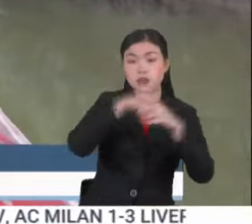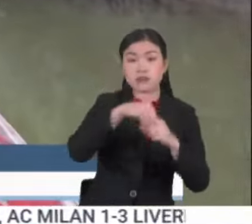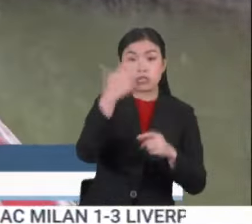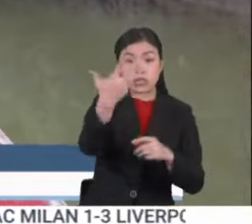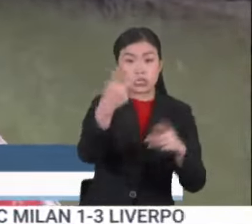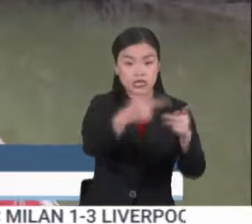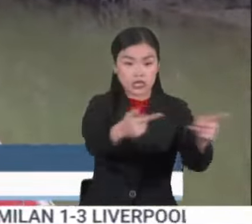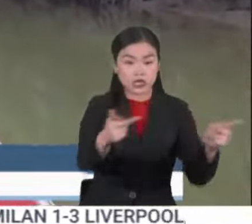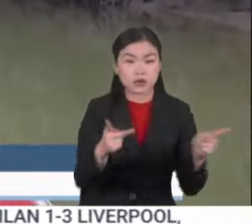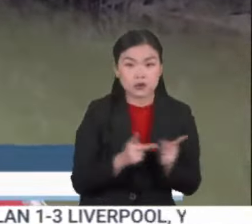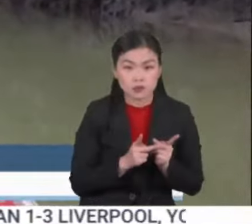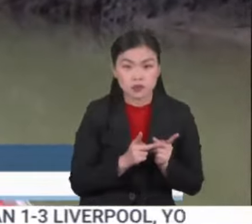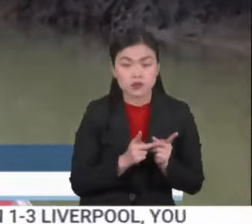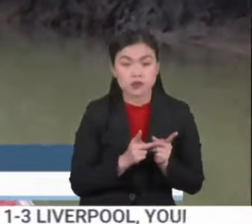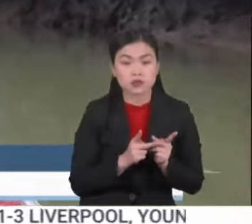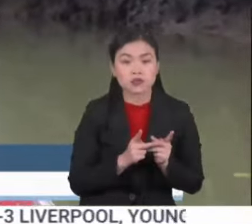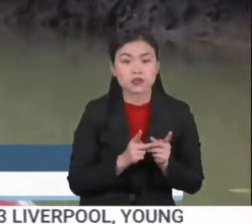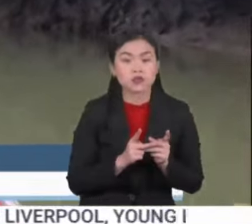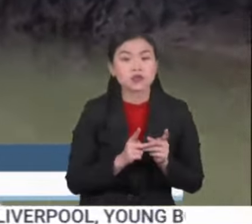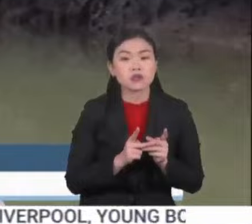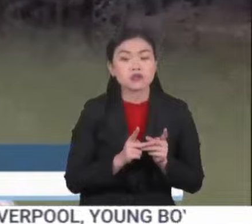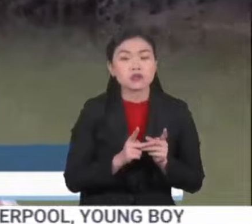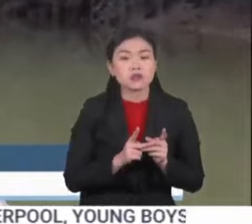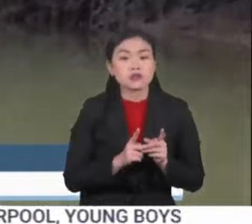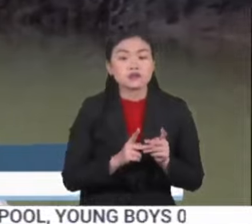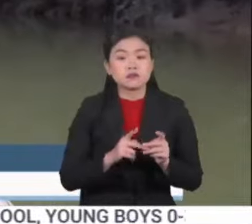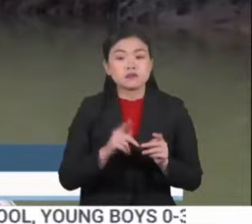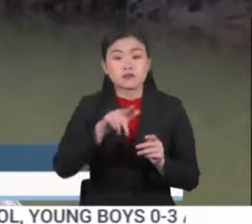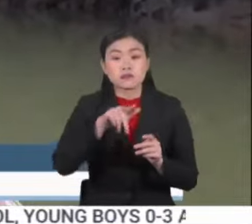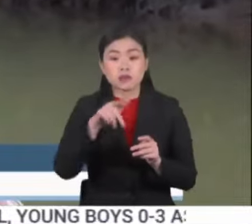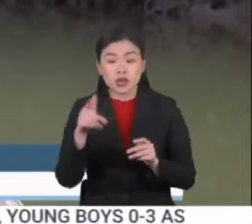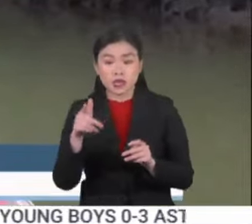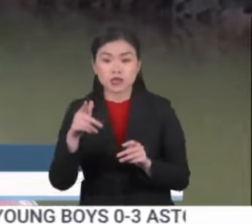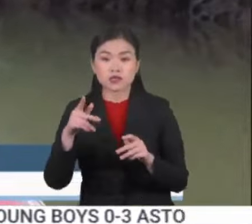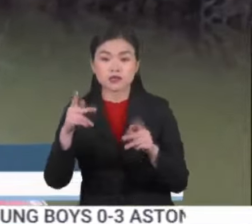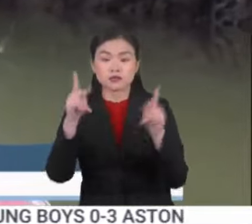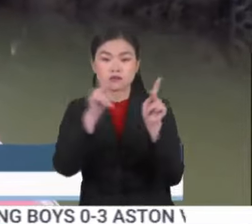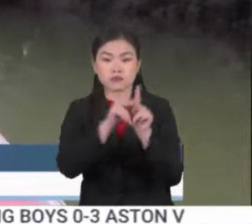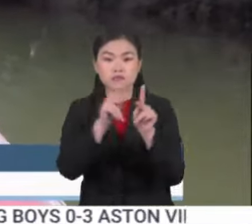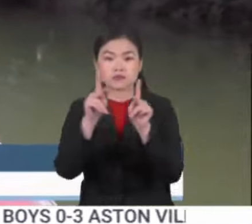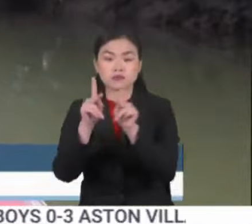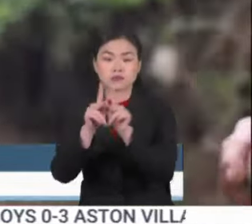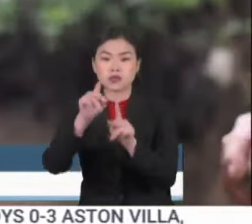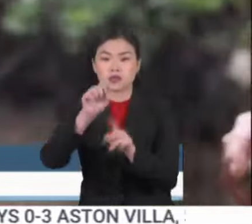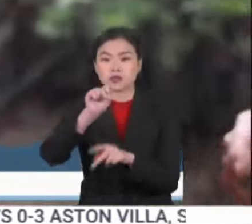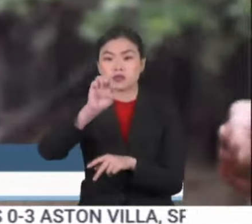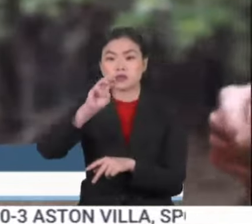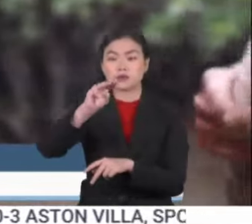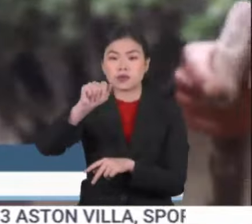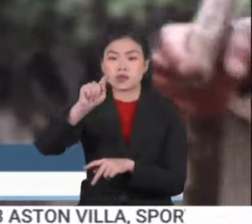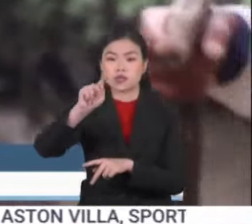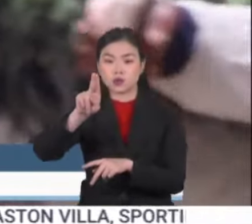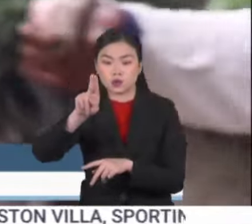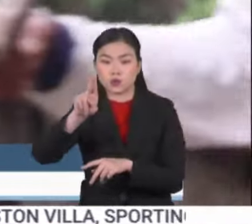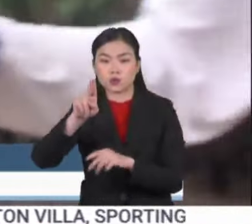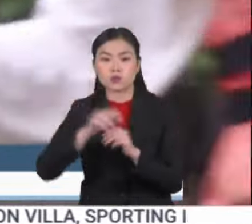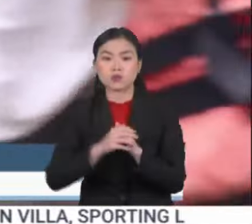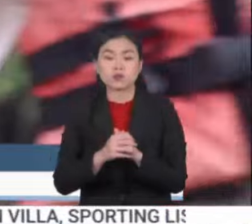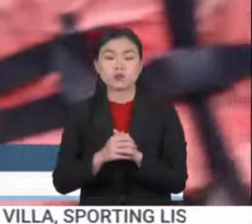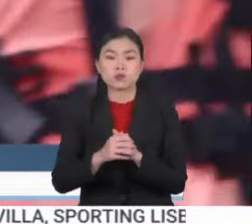dari Kampung Sekaan Kecil ke Kampung Bawang Matu, selain di Kampung Sekaan Besar Matu dan di Kampung Sok